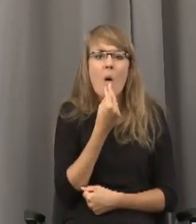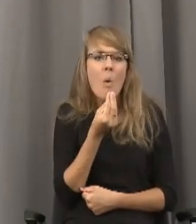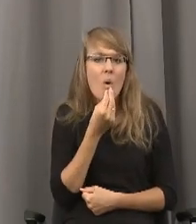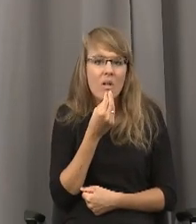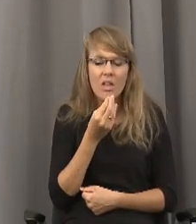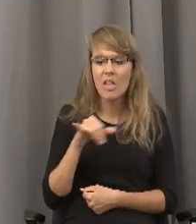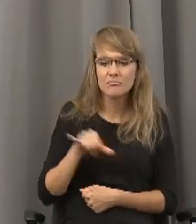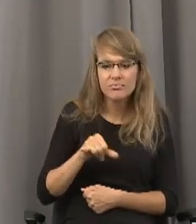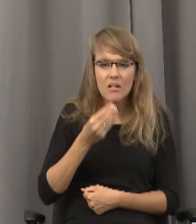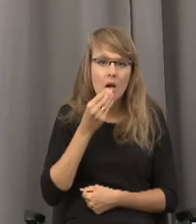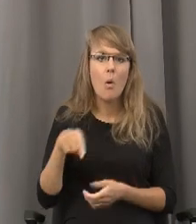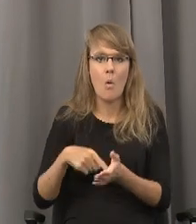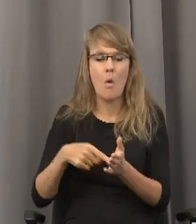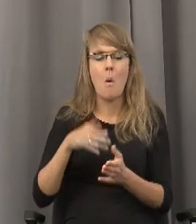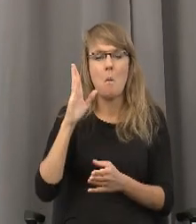kłopotu z pamięcią.